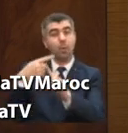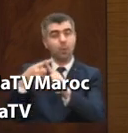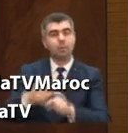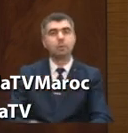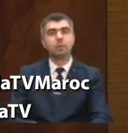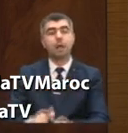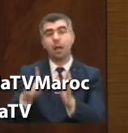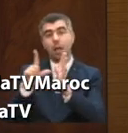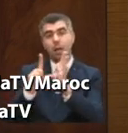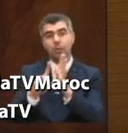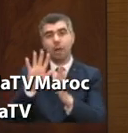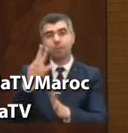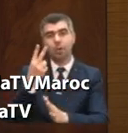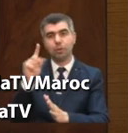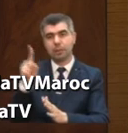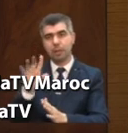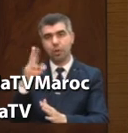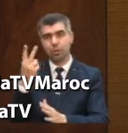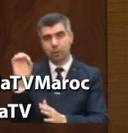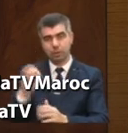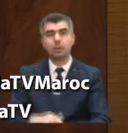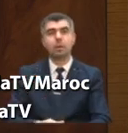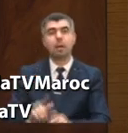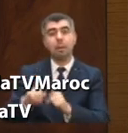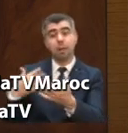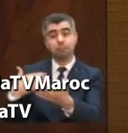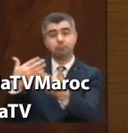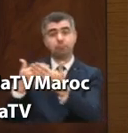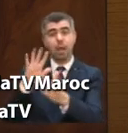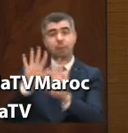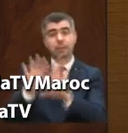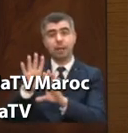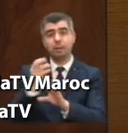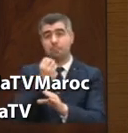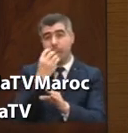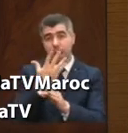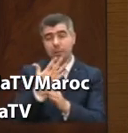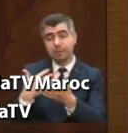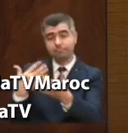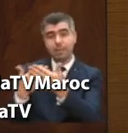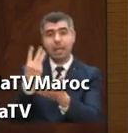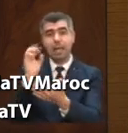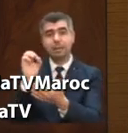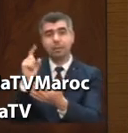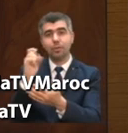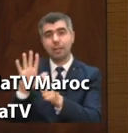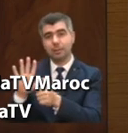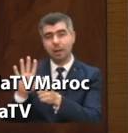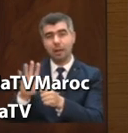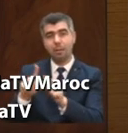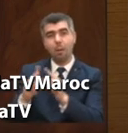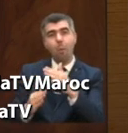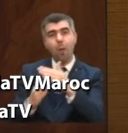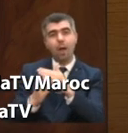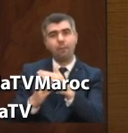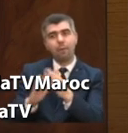القانون 25-20 اعتبر أن الفترة الممتدة من 15 مارس إلى 30 يونيو هي فترة توقف مؤقت